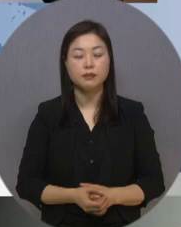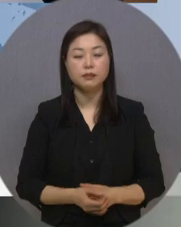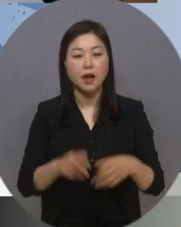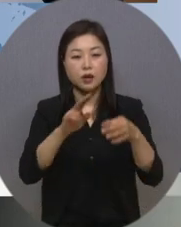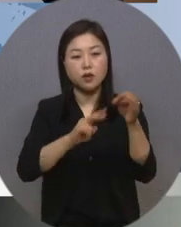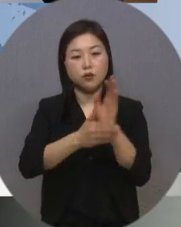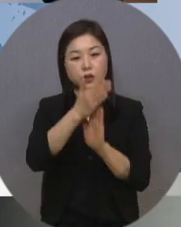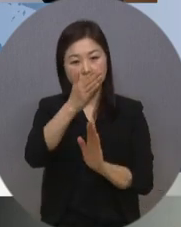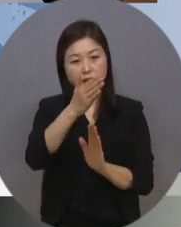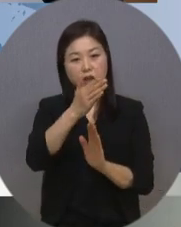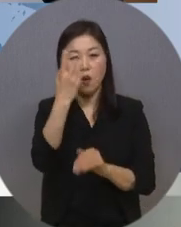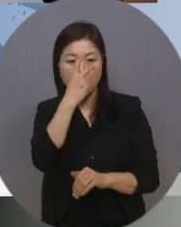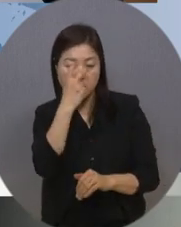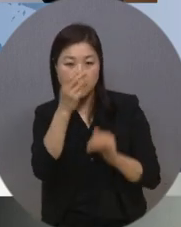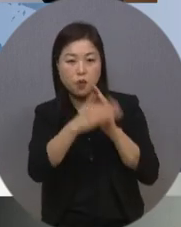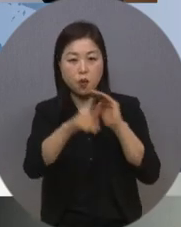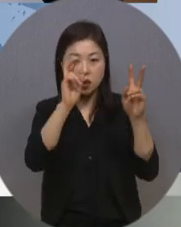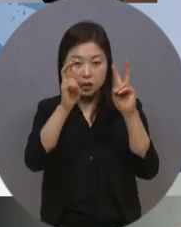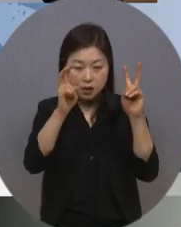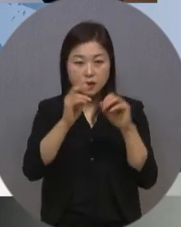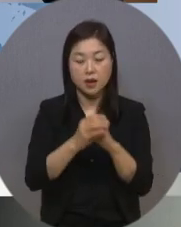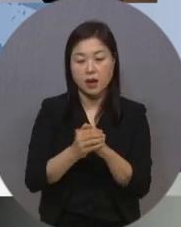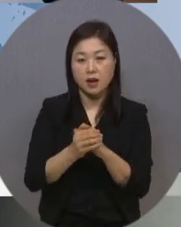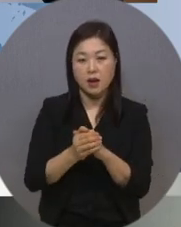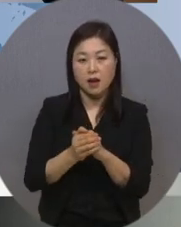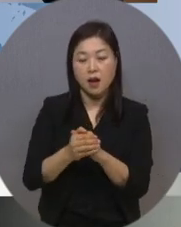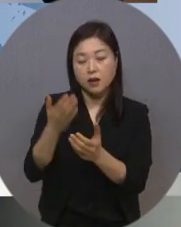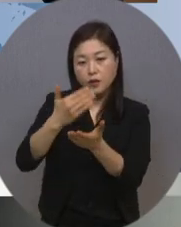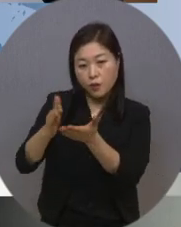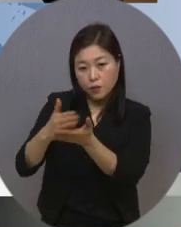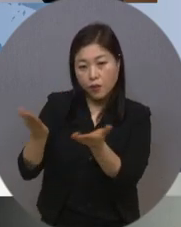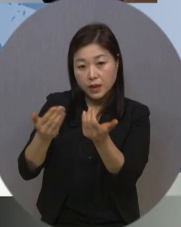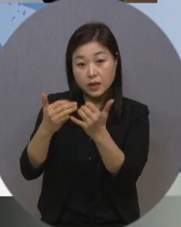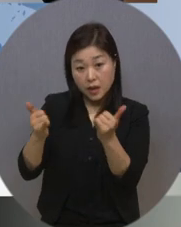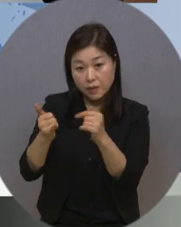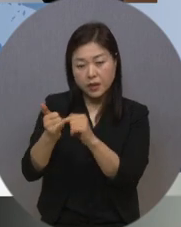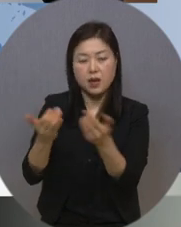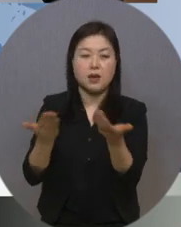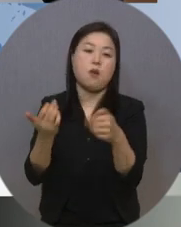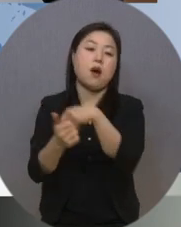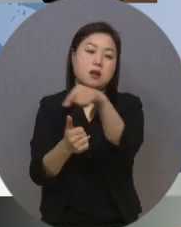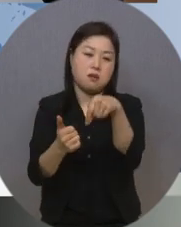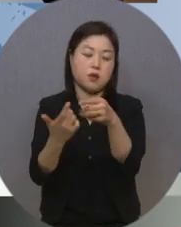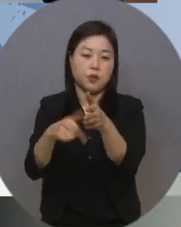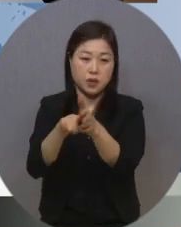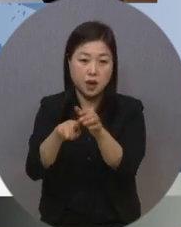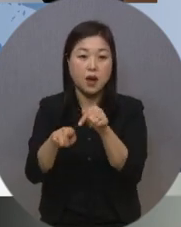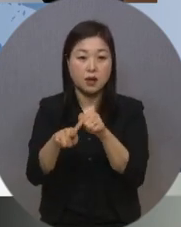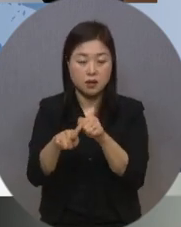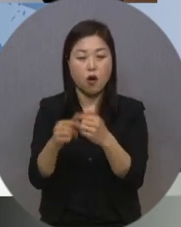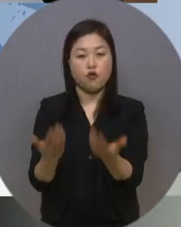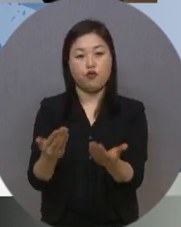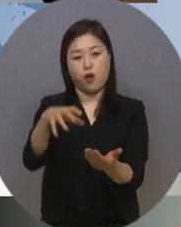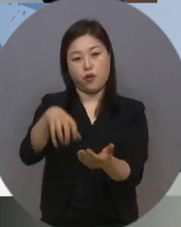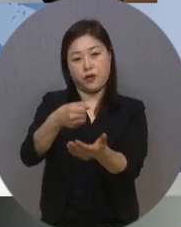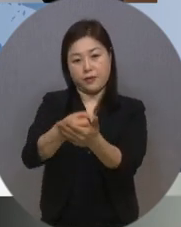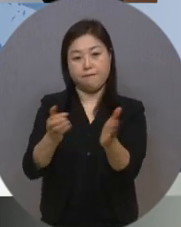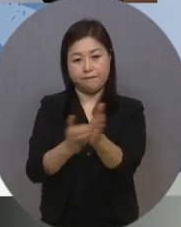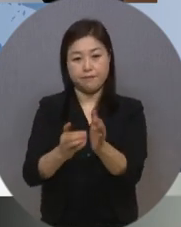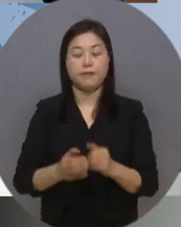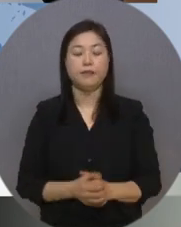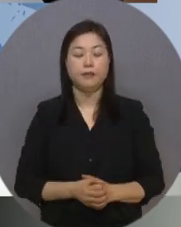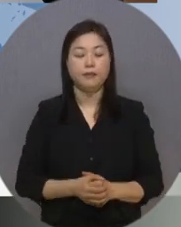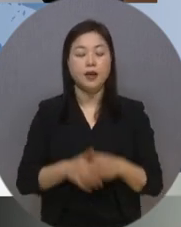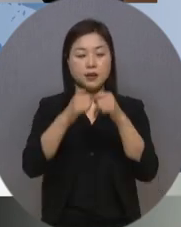여수시 도시관리공단이 환경미화원의 보다 나은 근로환경을 위해 휴게공간을 조성하기로 결정했습니다.